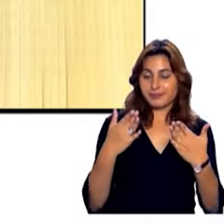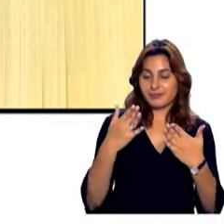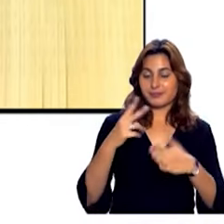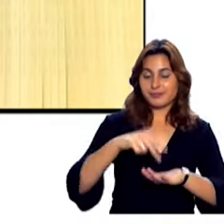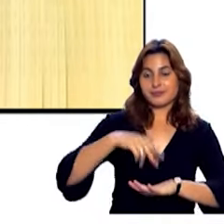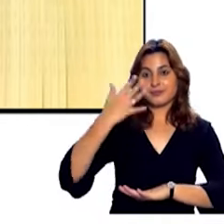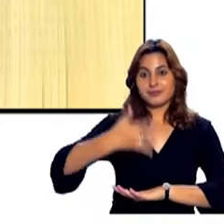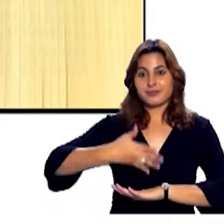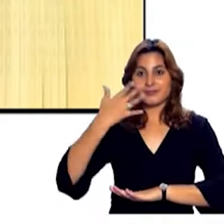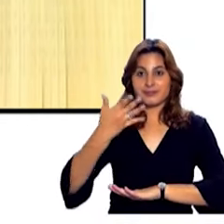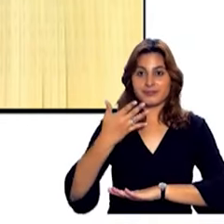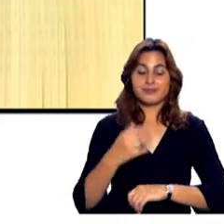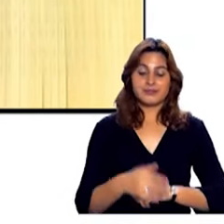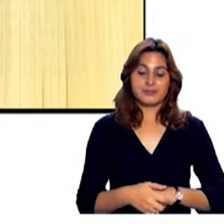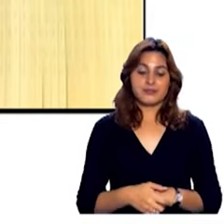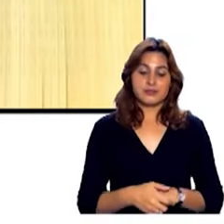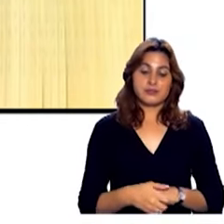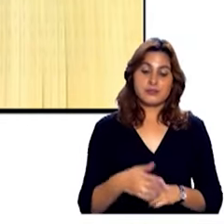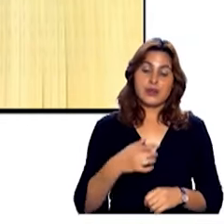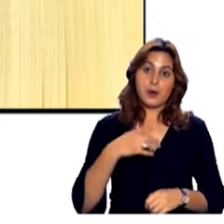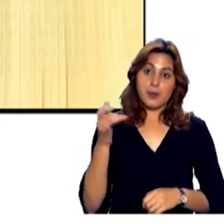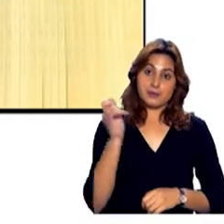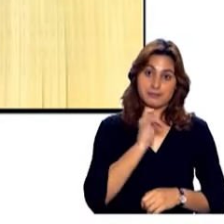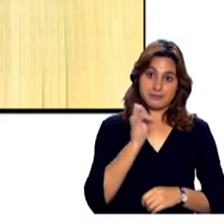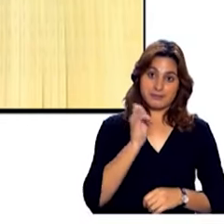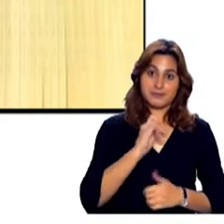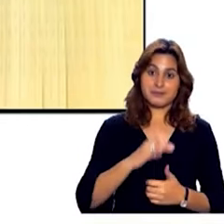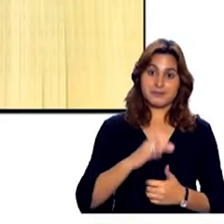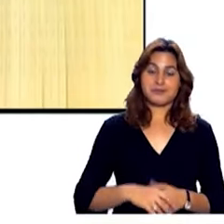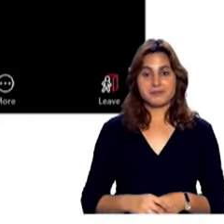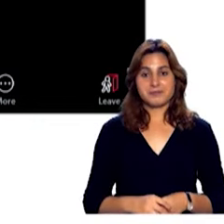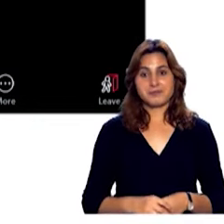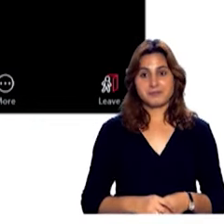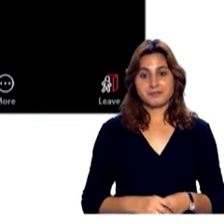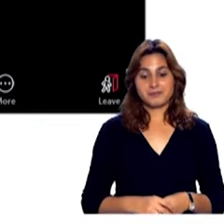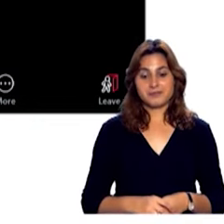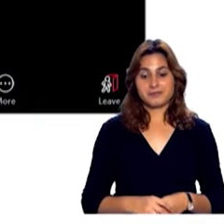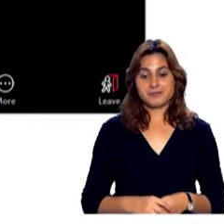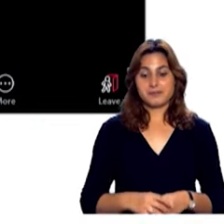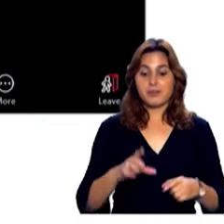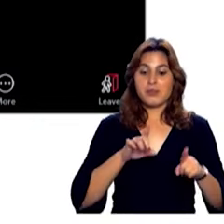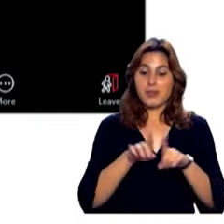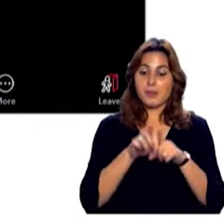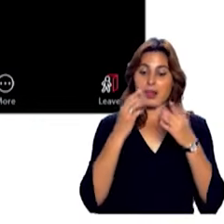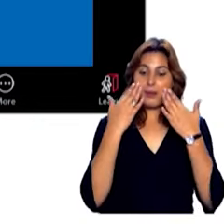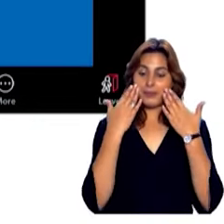adesso parlo in italiano e condivido la